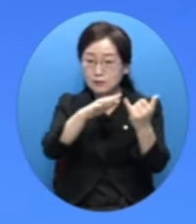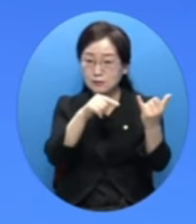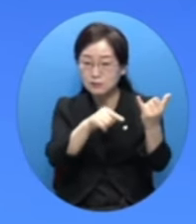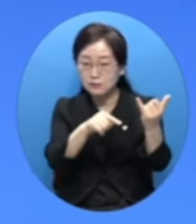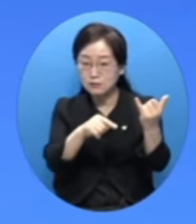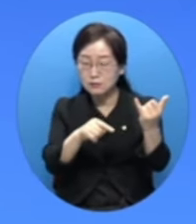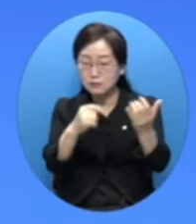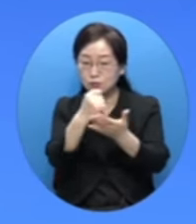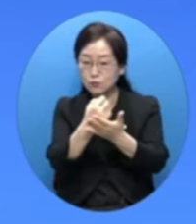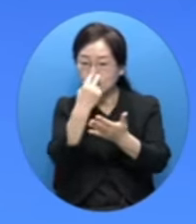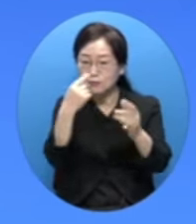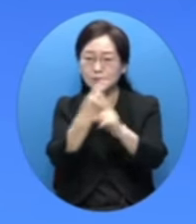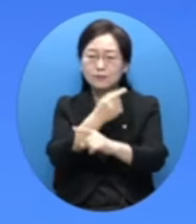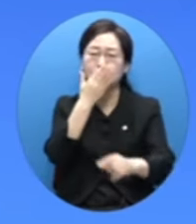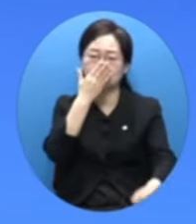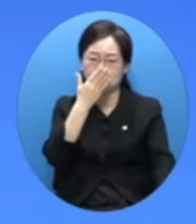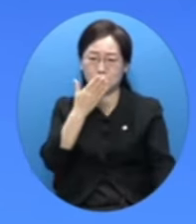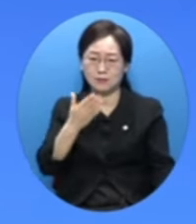바꿔놓는 것입니다.